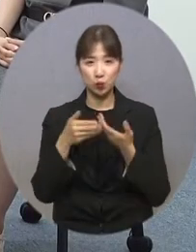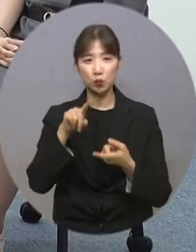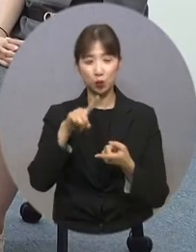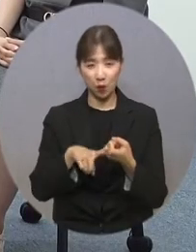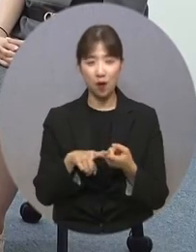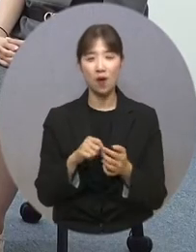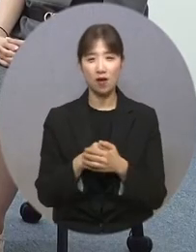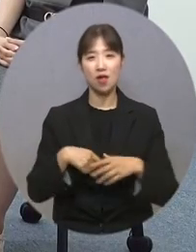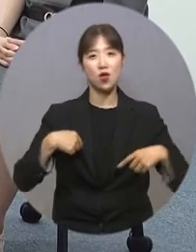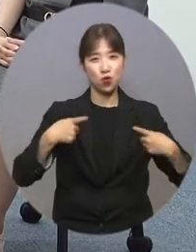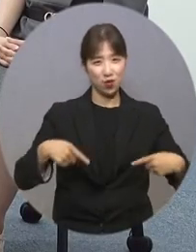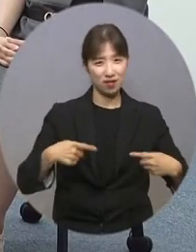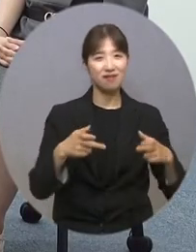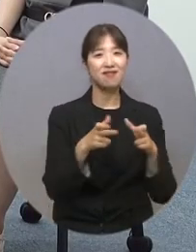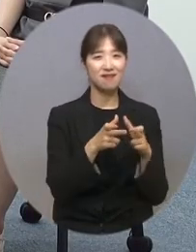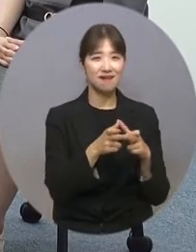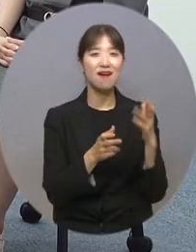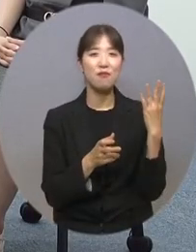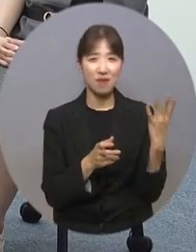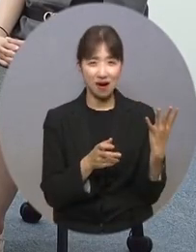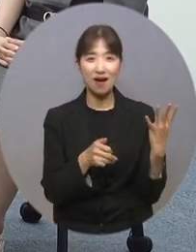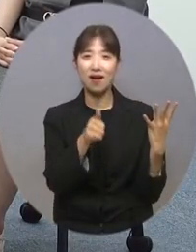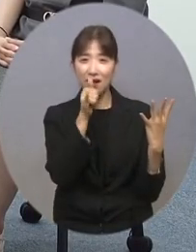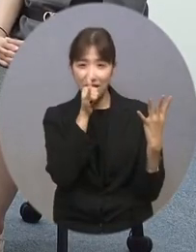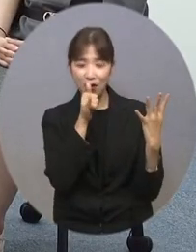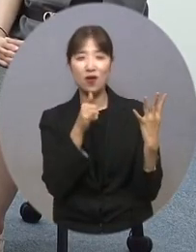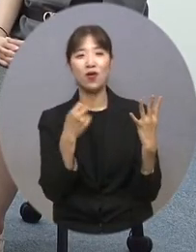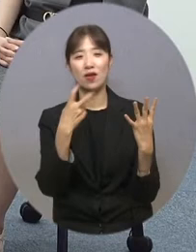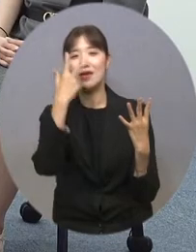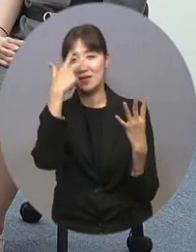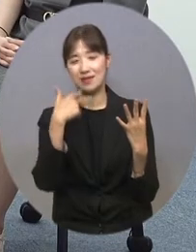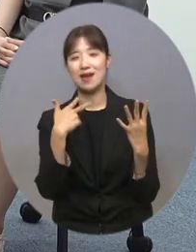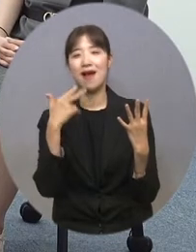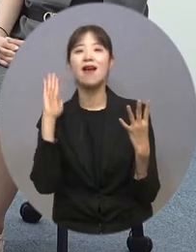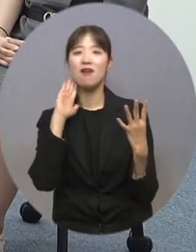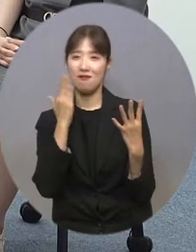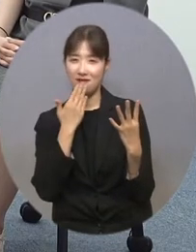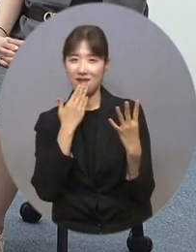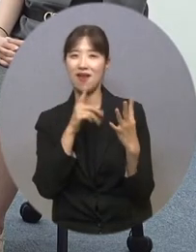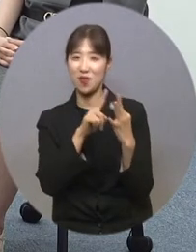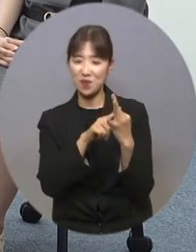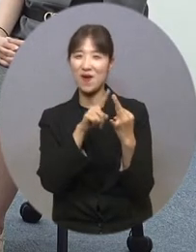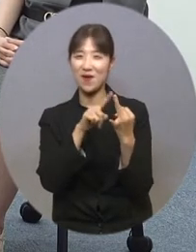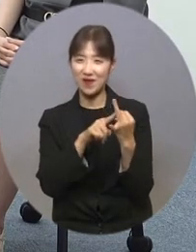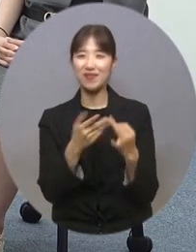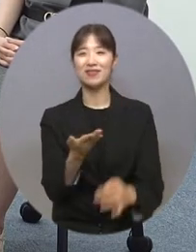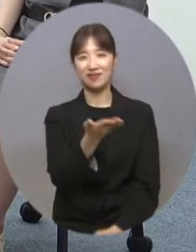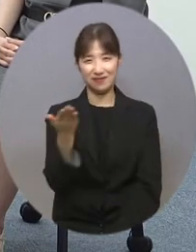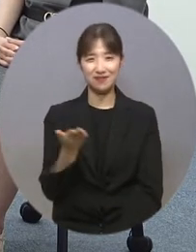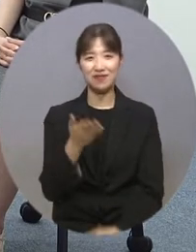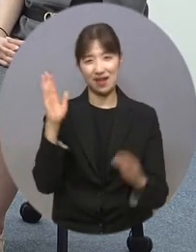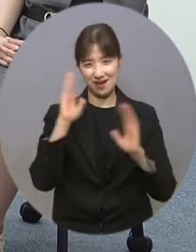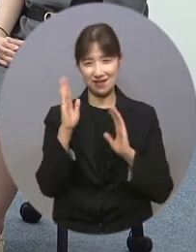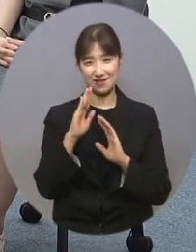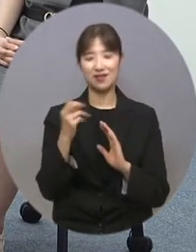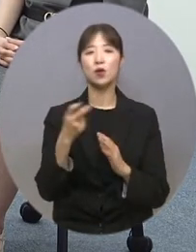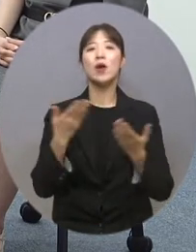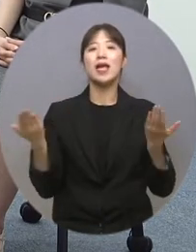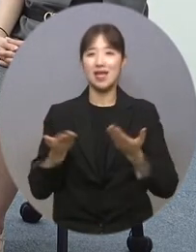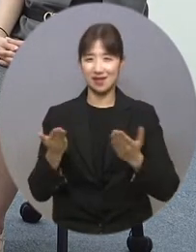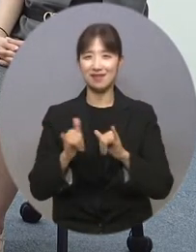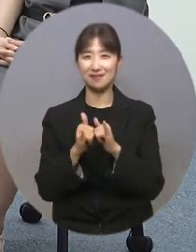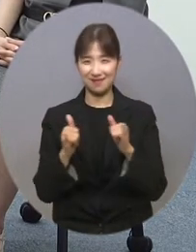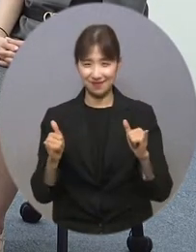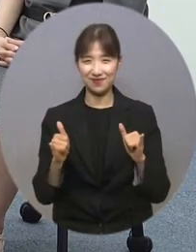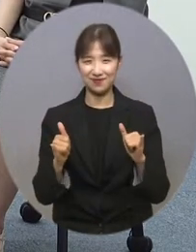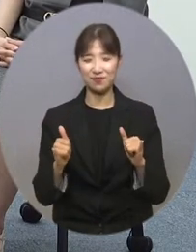팬츠 월 사용하시는 분도 계시고 우리 시각과 청각장애 갖고계신 학생분들 또 우리 직장인 그 주